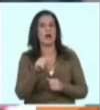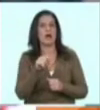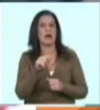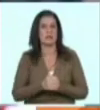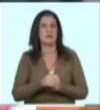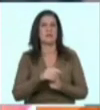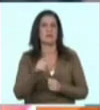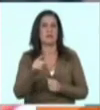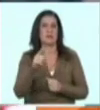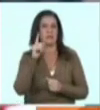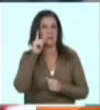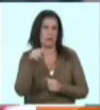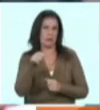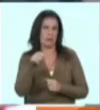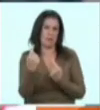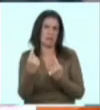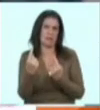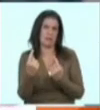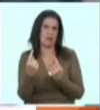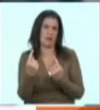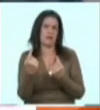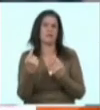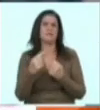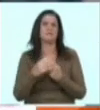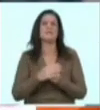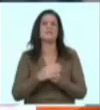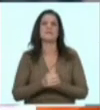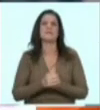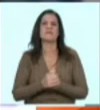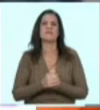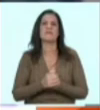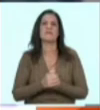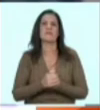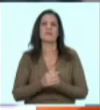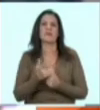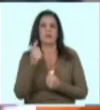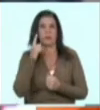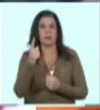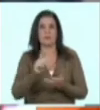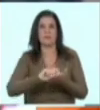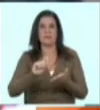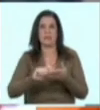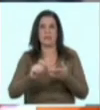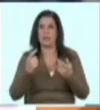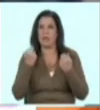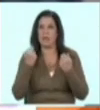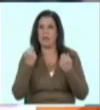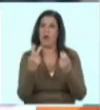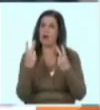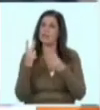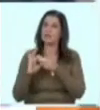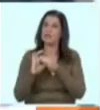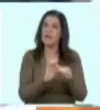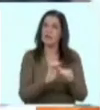והרציפות בהם... אנשי מערכת המשפט. אני כמוך יודע, ההמשכיות והרציפות בהן היא קריטית. משרד התחבורה, ישראל כץ עשה דברים יפים,